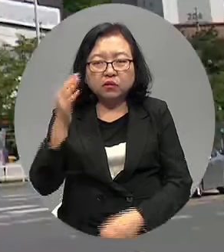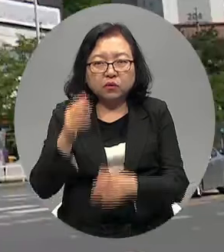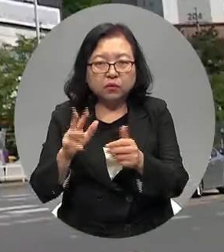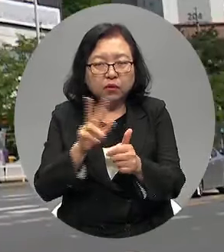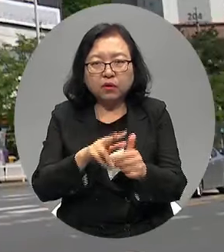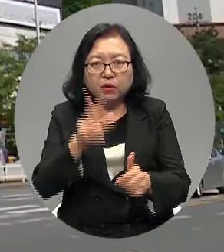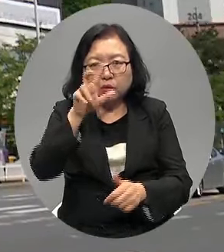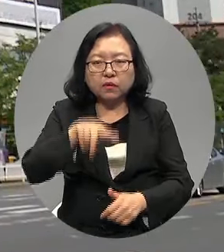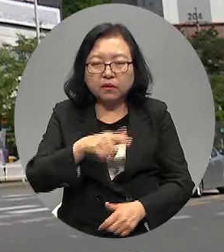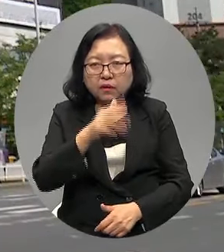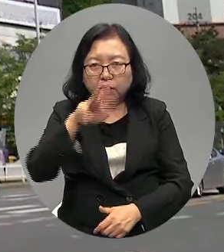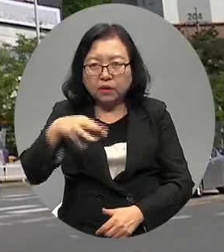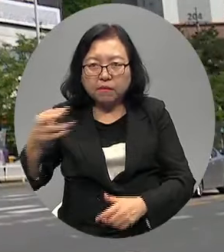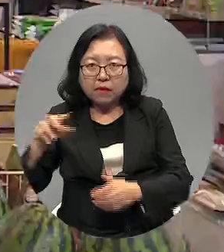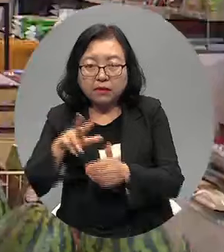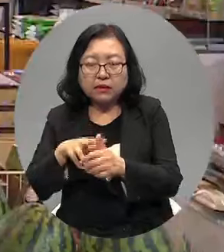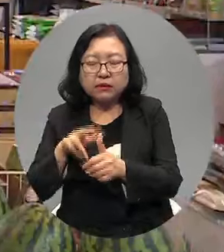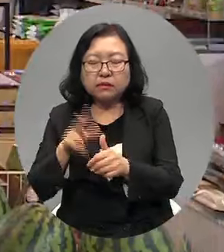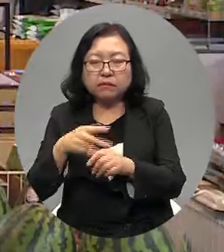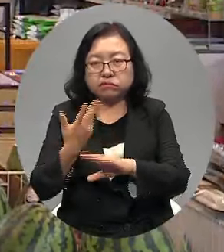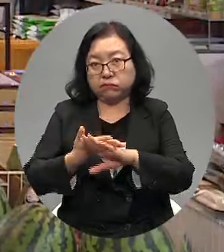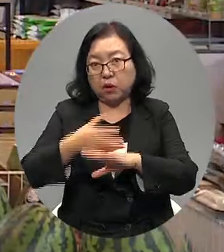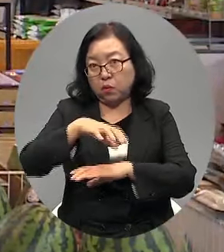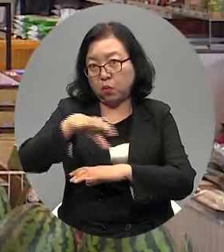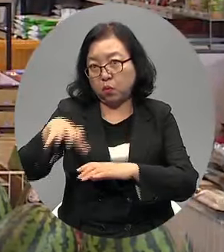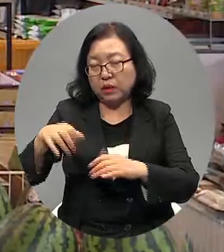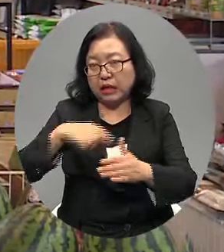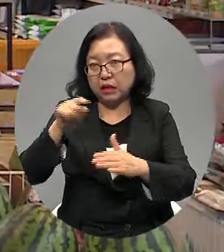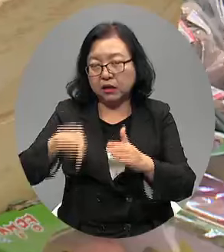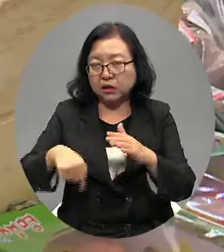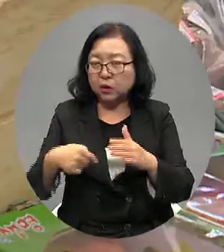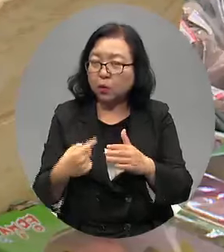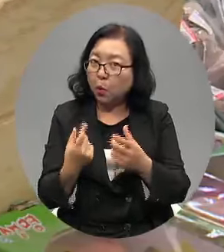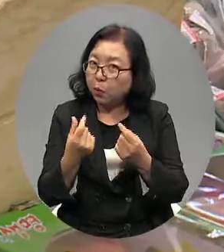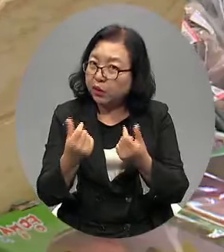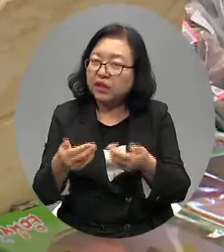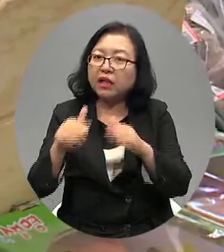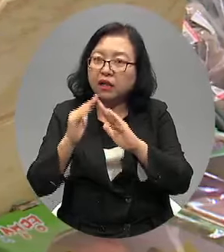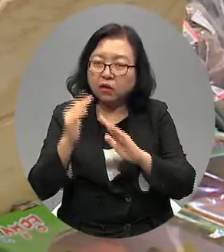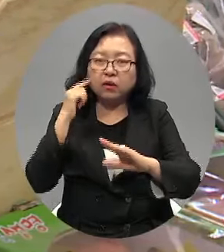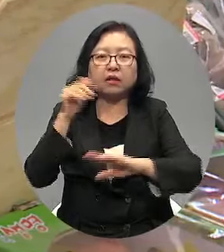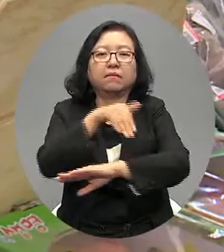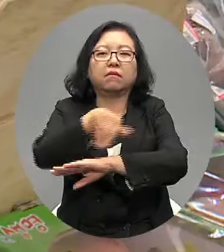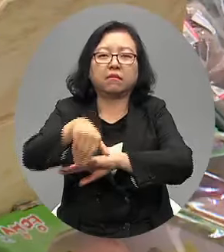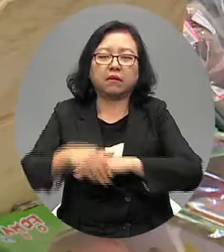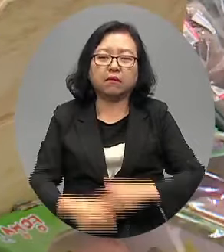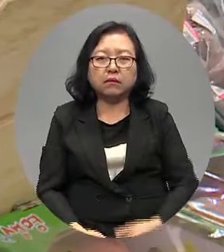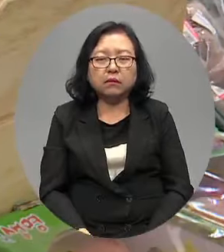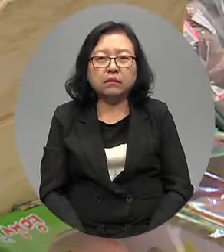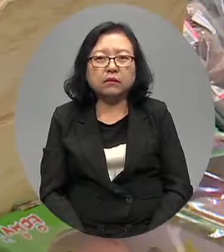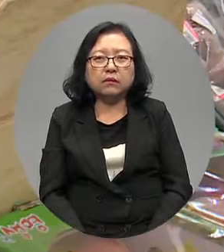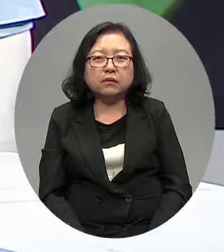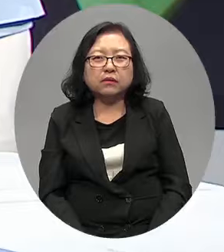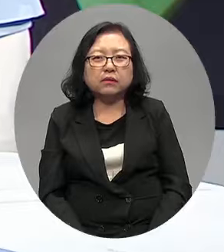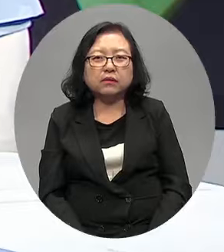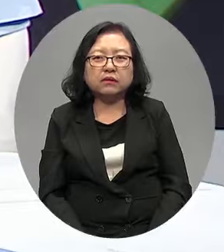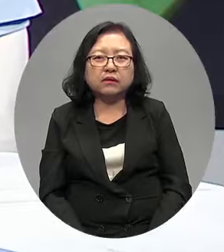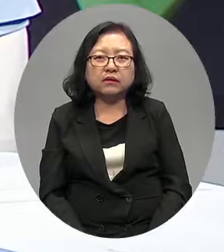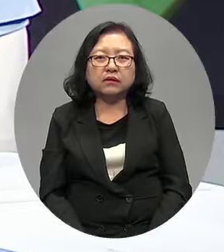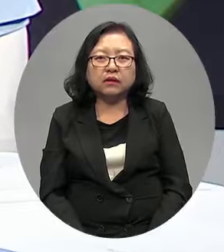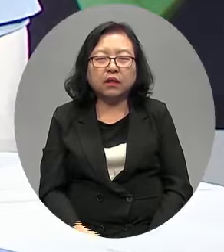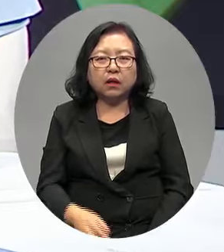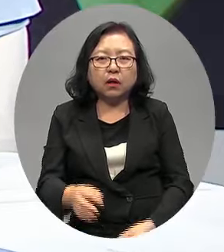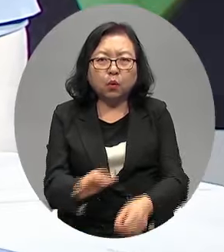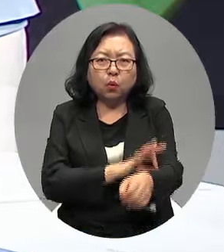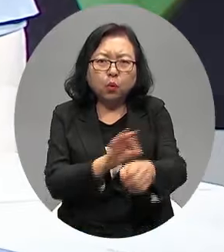다른 대형마트에도 로컬푸드 매장을 추가 신설할 예정입니다. MBC 뉴스 전유정입니다.